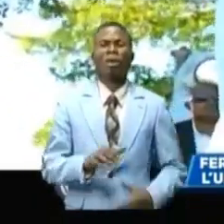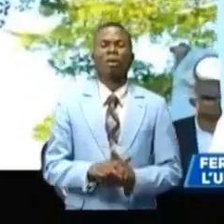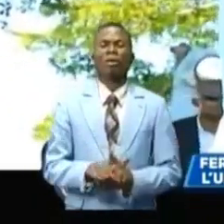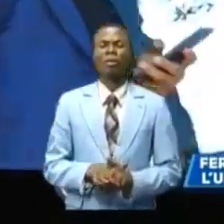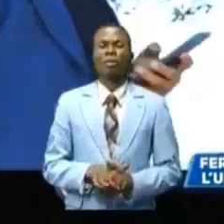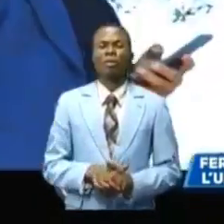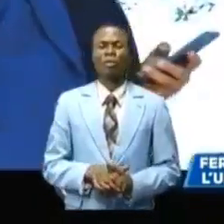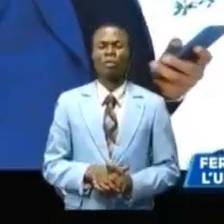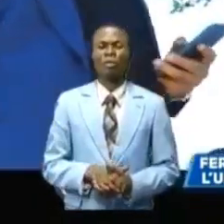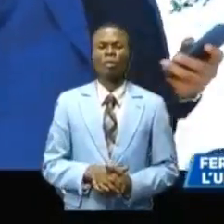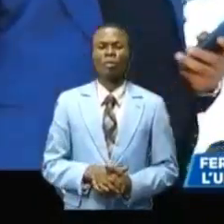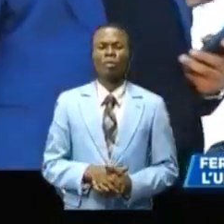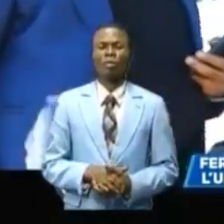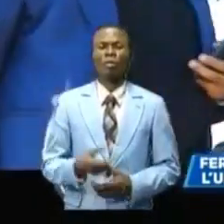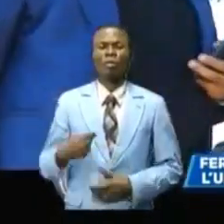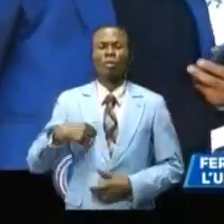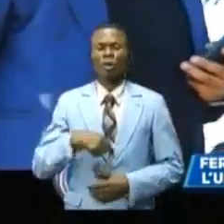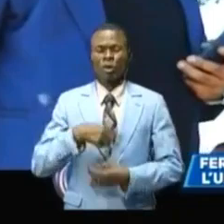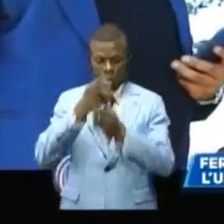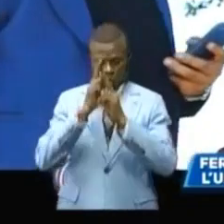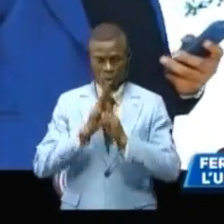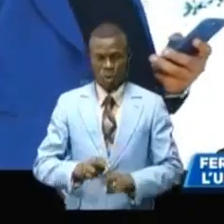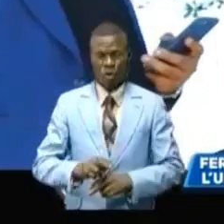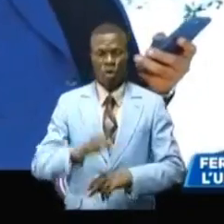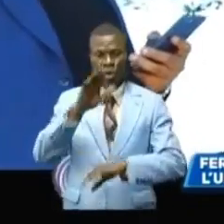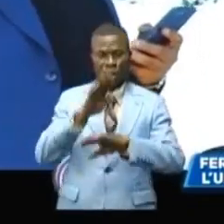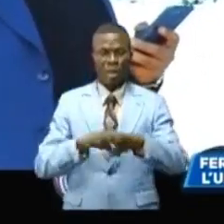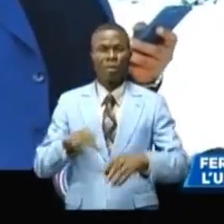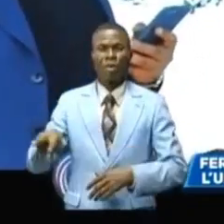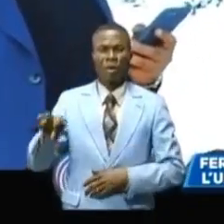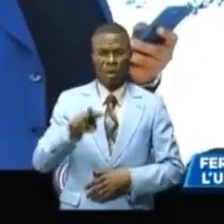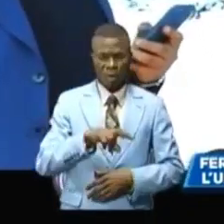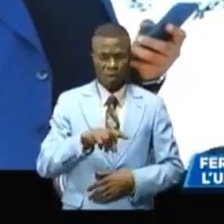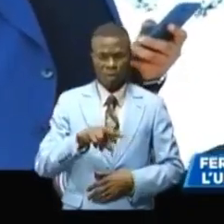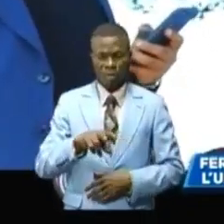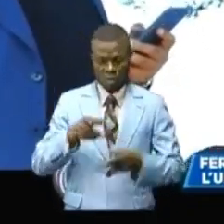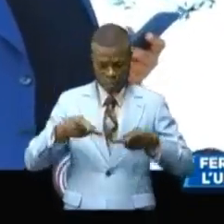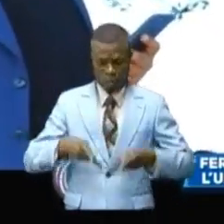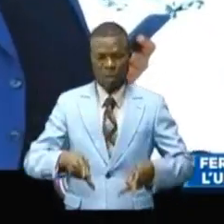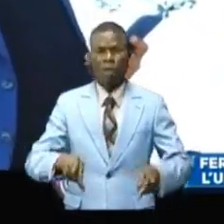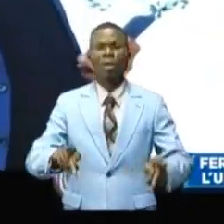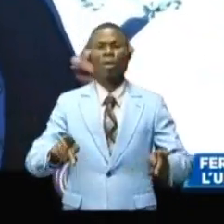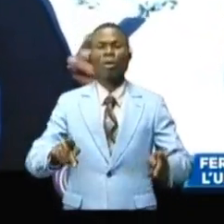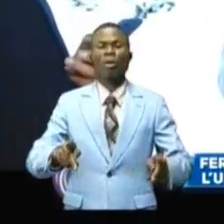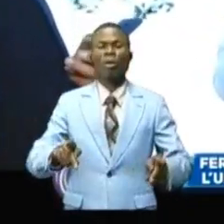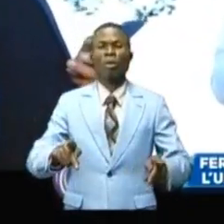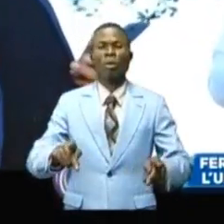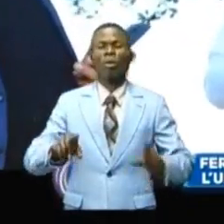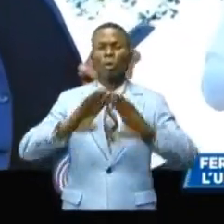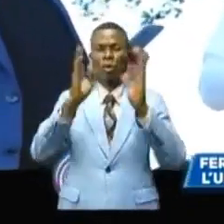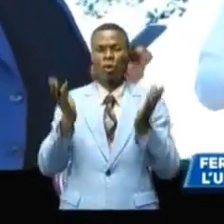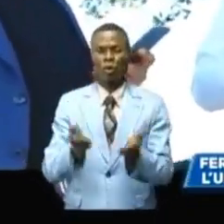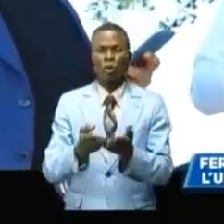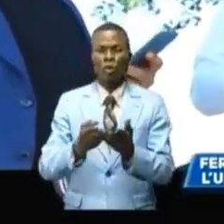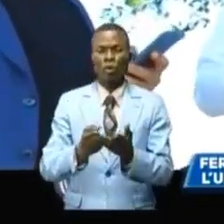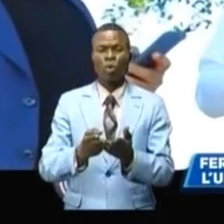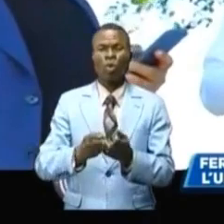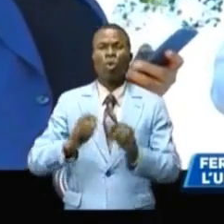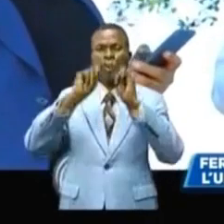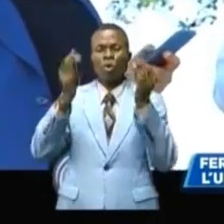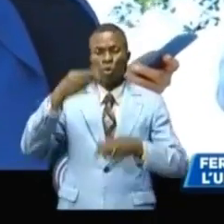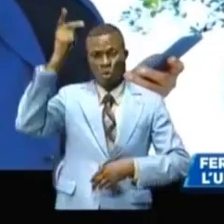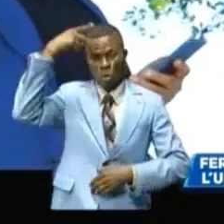Tshisekedi. Nous pouvons honorer par votre invitation qui a permis que tous les partis politiques de l'Union